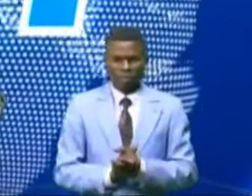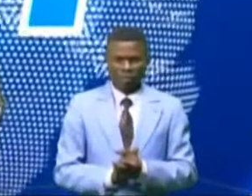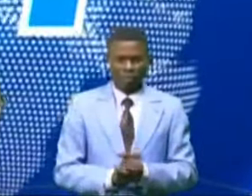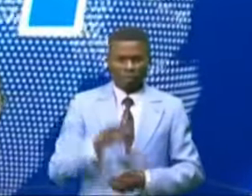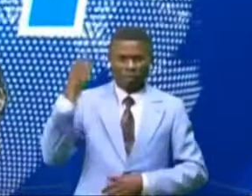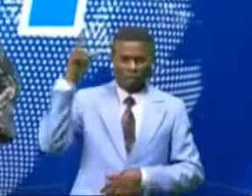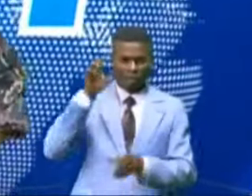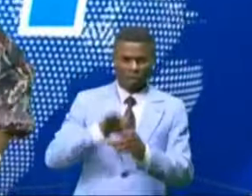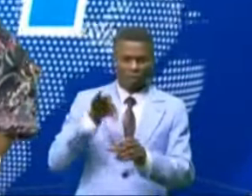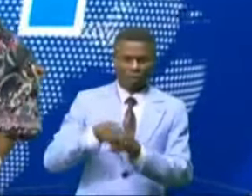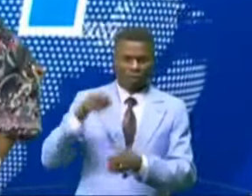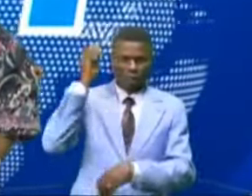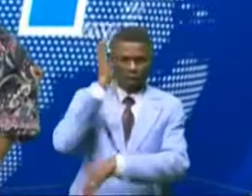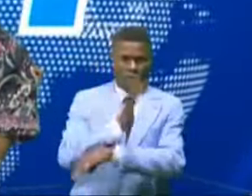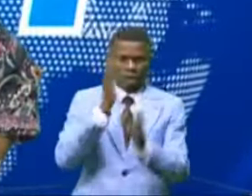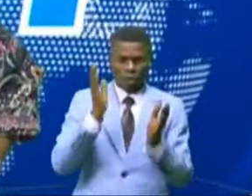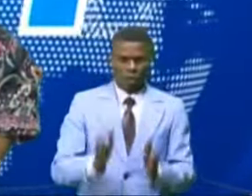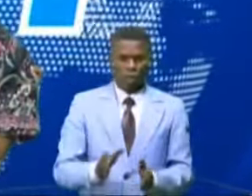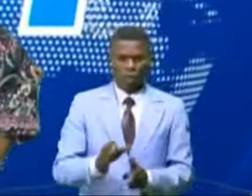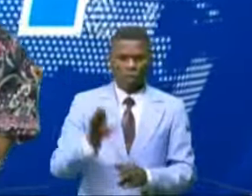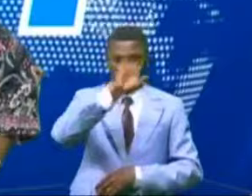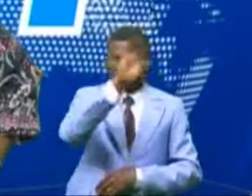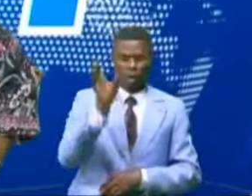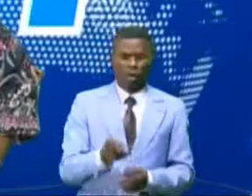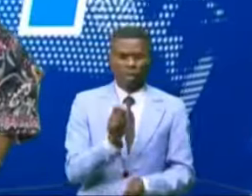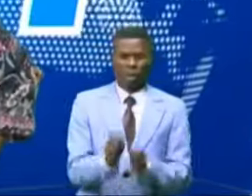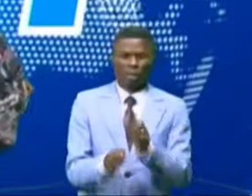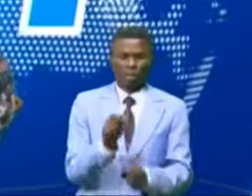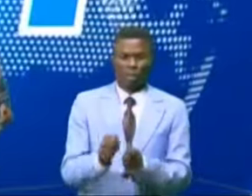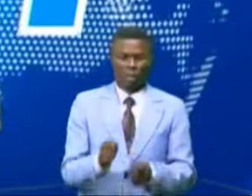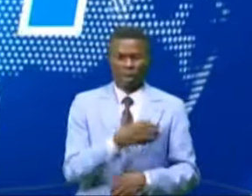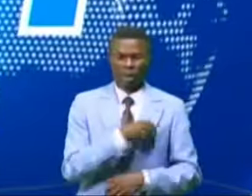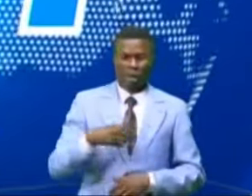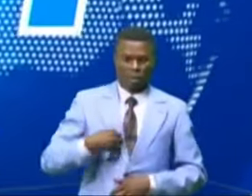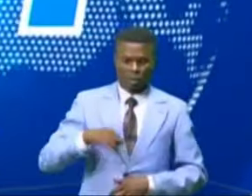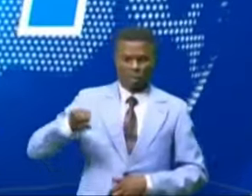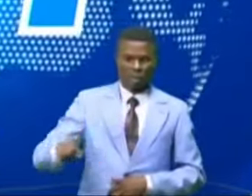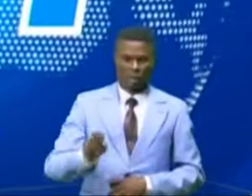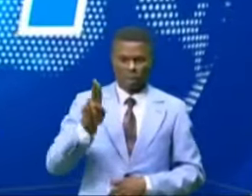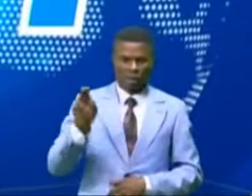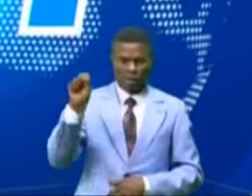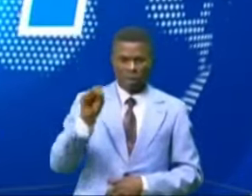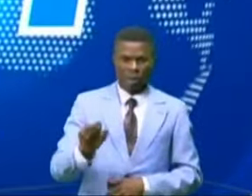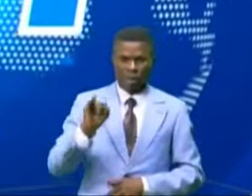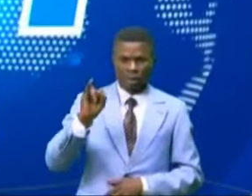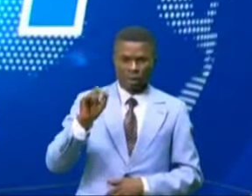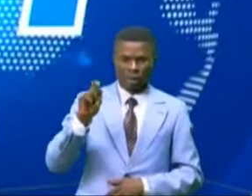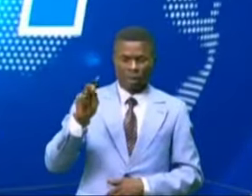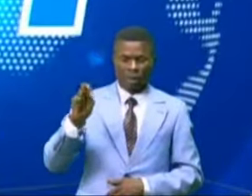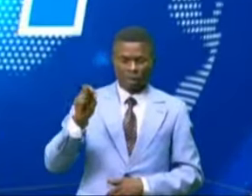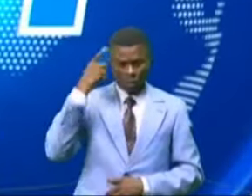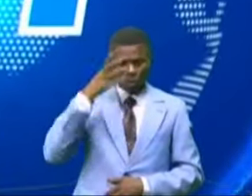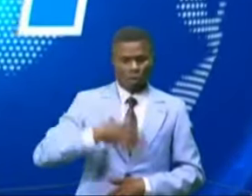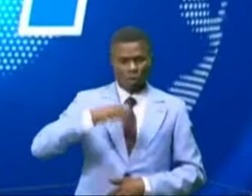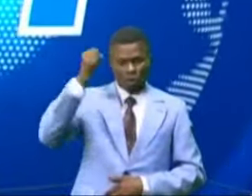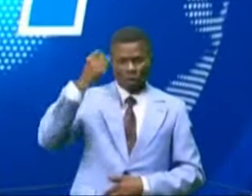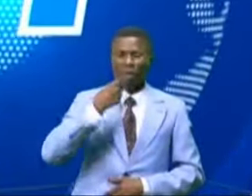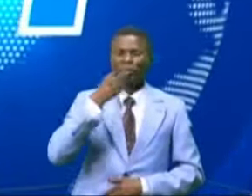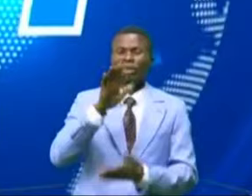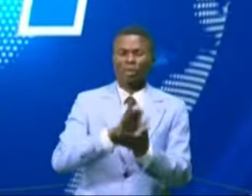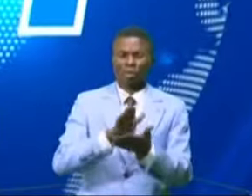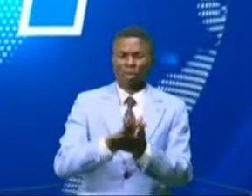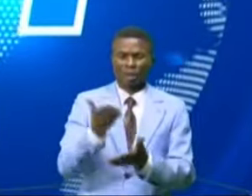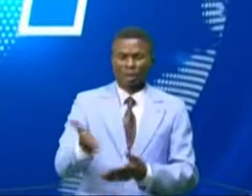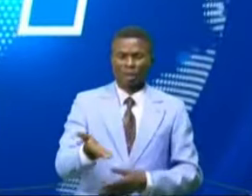Élu conseillère municipale à Matete, Justine Yangou a également remercié sa base pour cette victoire. Nadine Yangou.